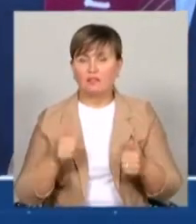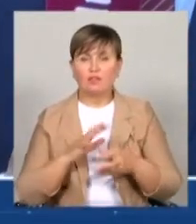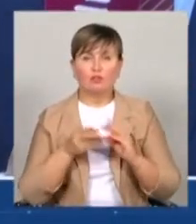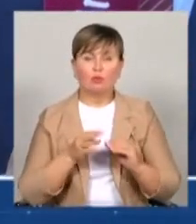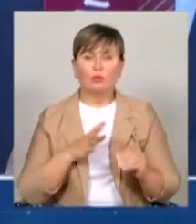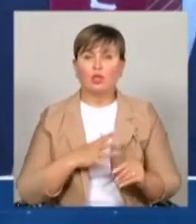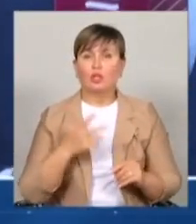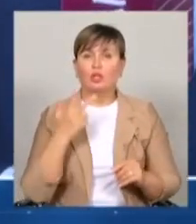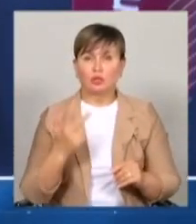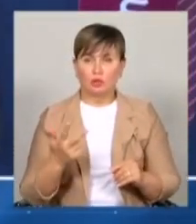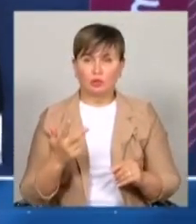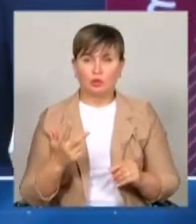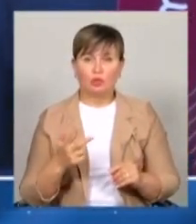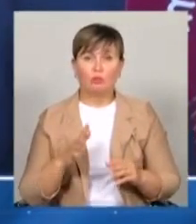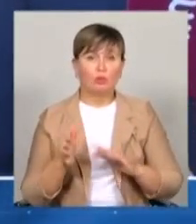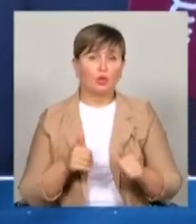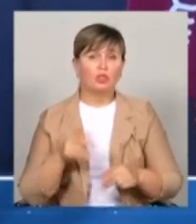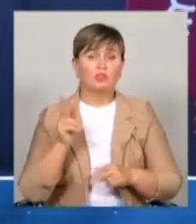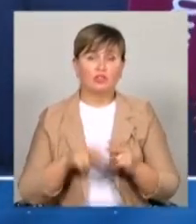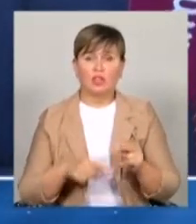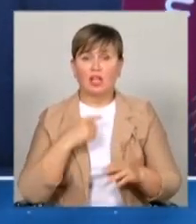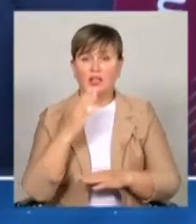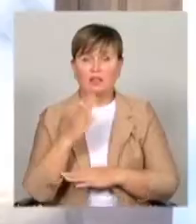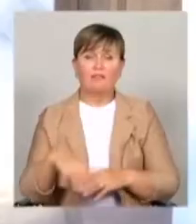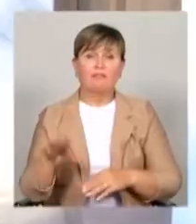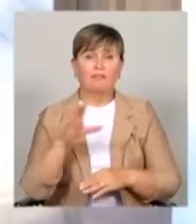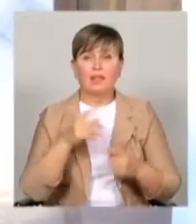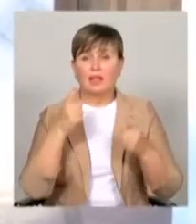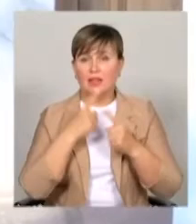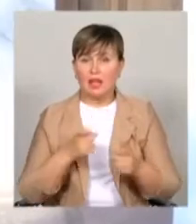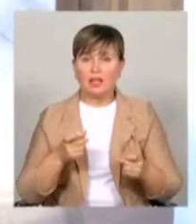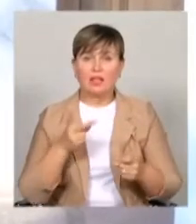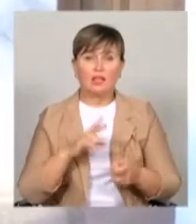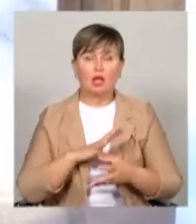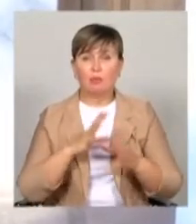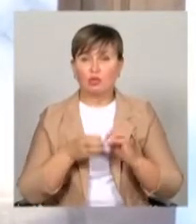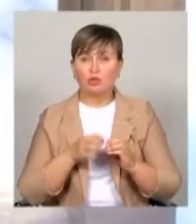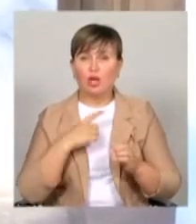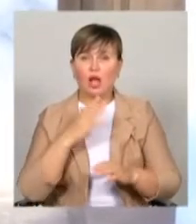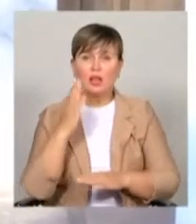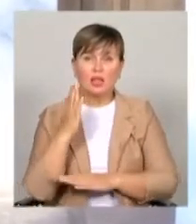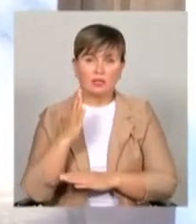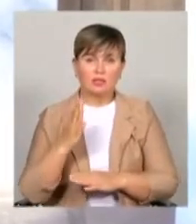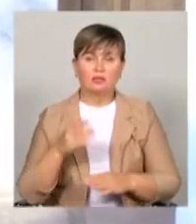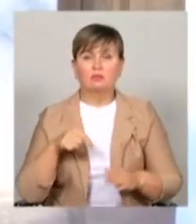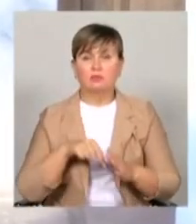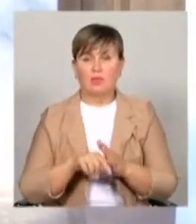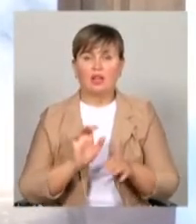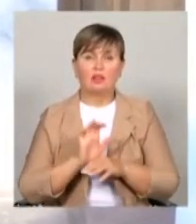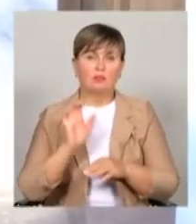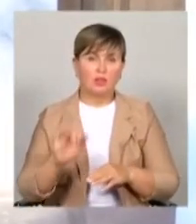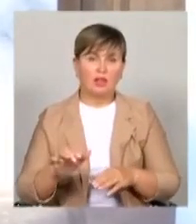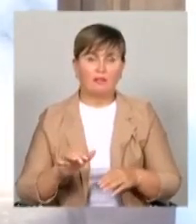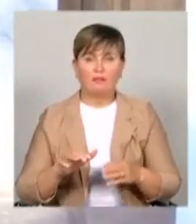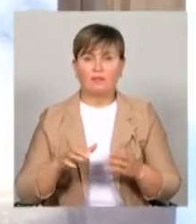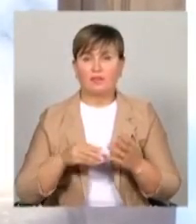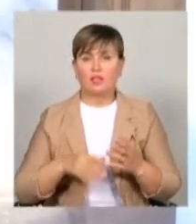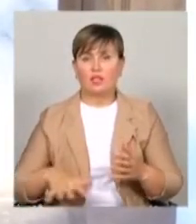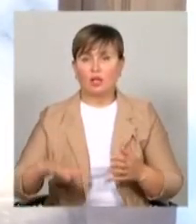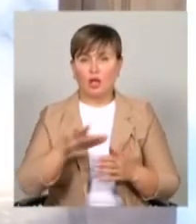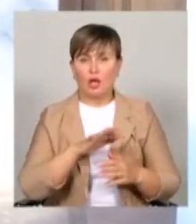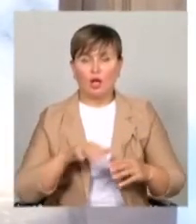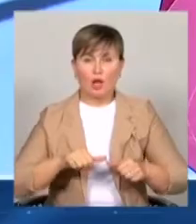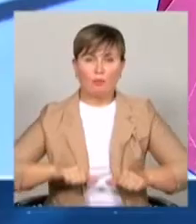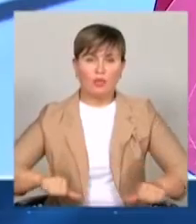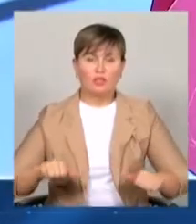трое. После завершения голосования все данные для подсчета голосов отсюда отправятся в территориальную комиссию